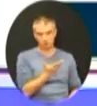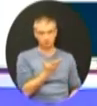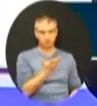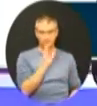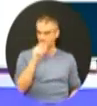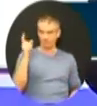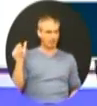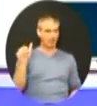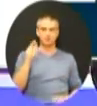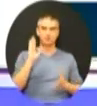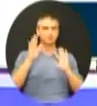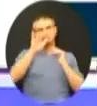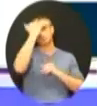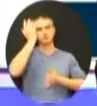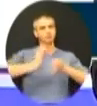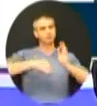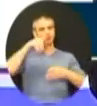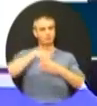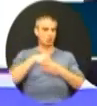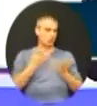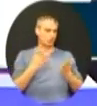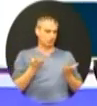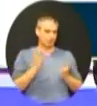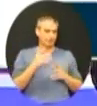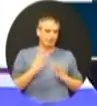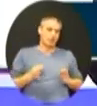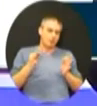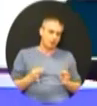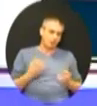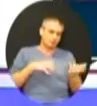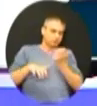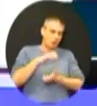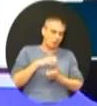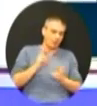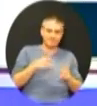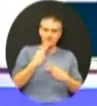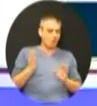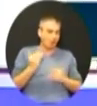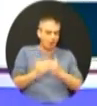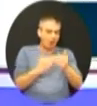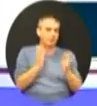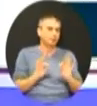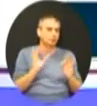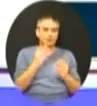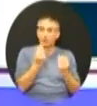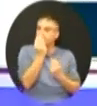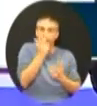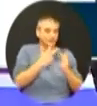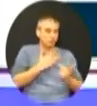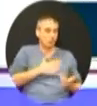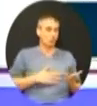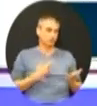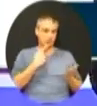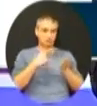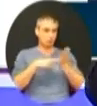אלה דיברה על זה האובר משפטיזציה שיש במערכת שמביאה לפעמים לסחבת ובירוק אבל הא יכולת להזיז דברים אפילו דברים שהציבור רוצה